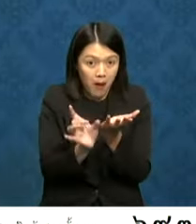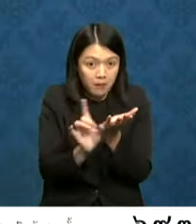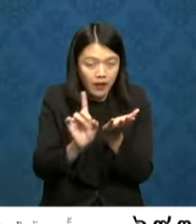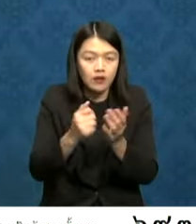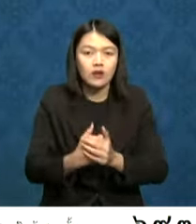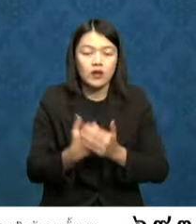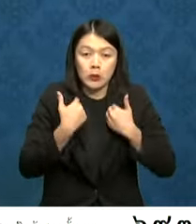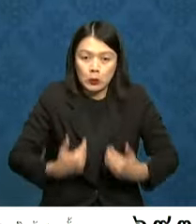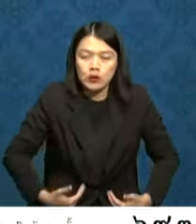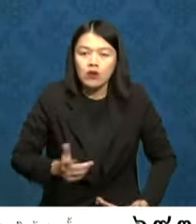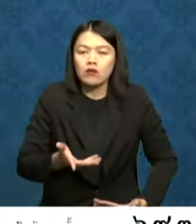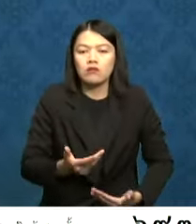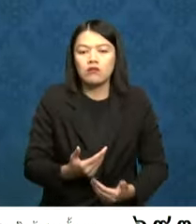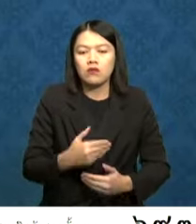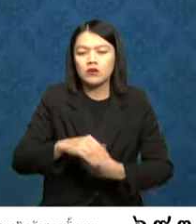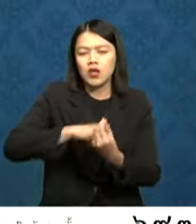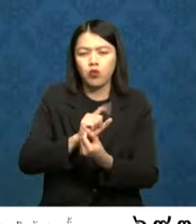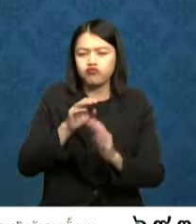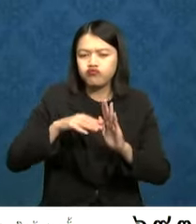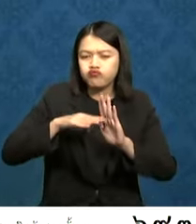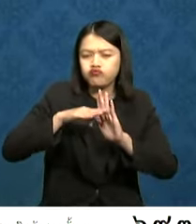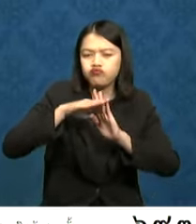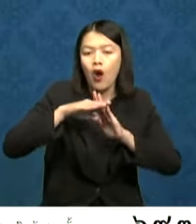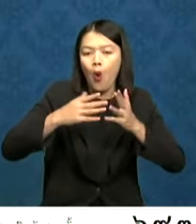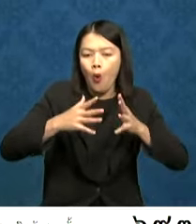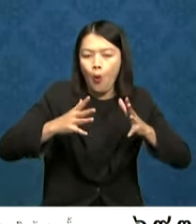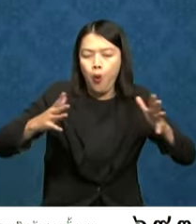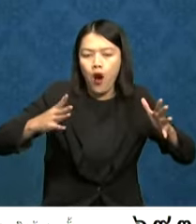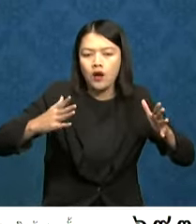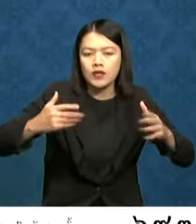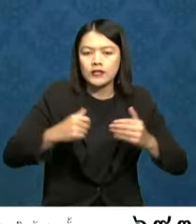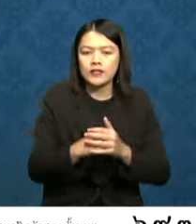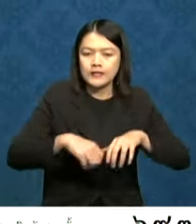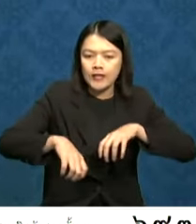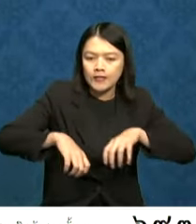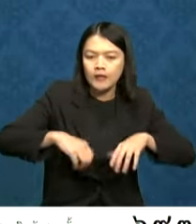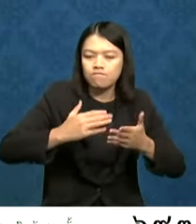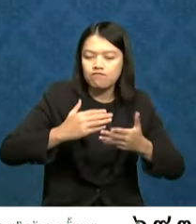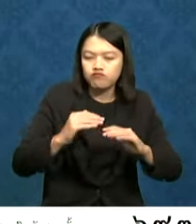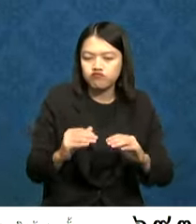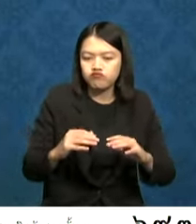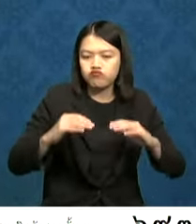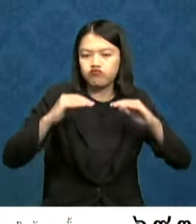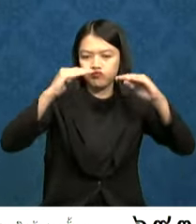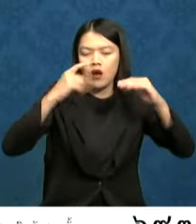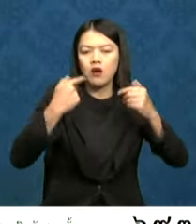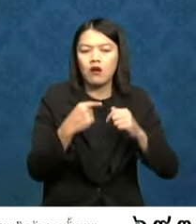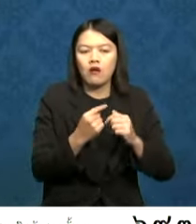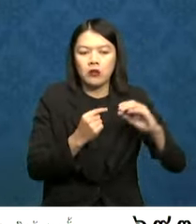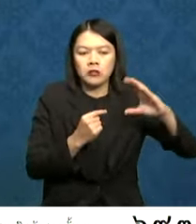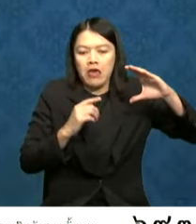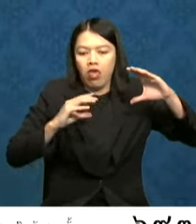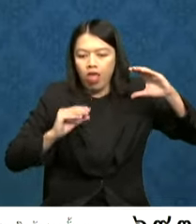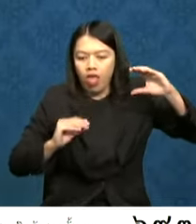ว่าเมื่อเศรษฐกิจเติบโตขึ้นเค้กก้อนใหญ่ขึ้นส่วนแบ่งในเค้กนั้นก็ควรเติบโตเท่าๆกันไม่ใช่มีก้อนใดก้อนหนึ่งที่ใหญ่ไป